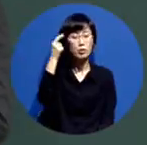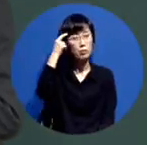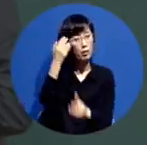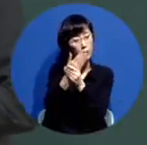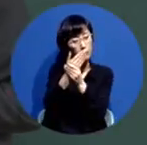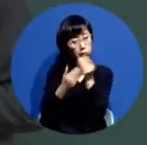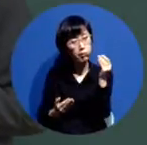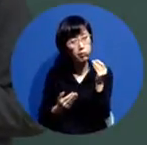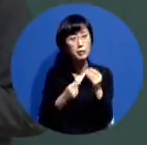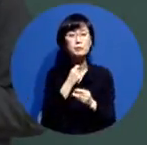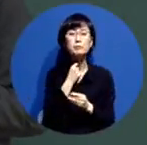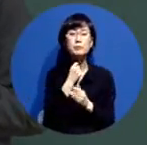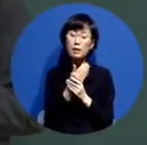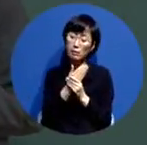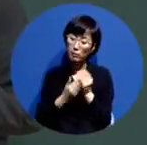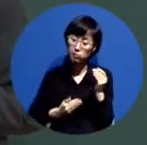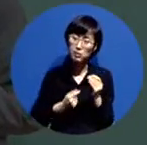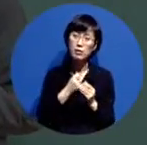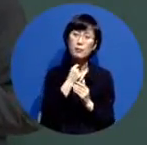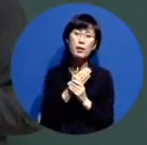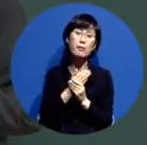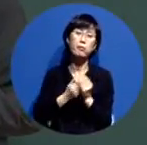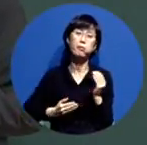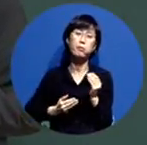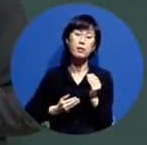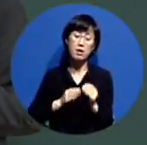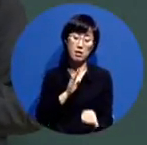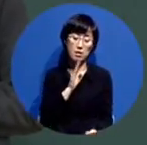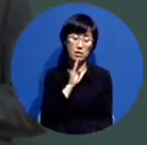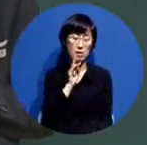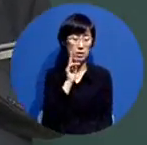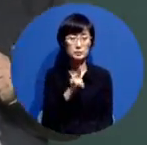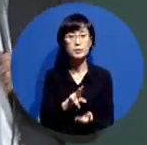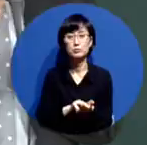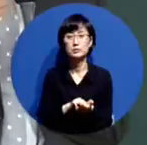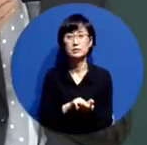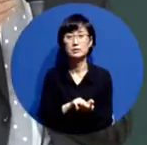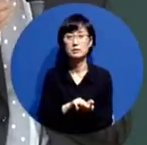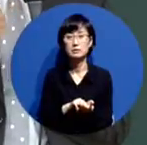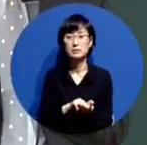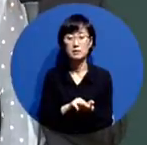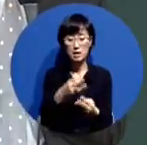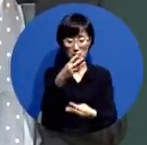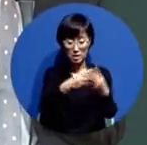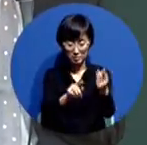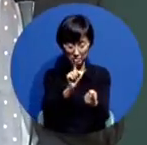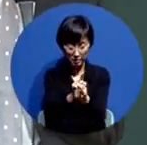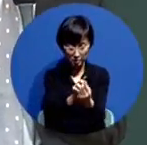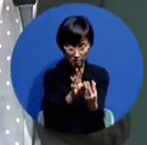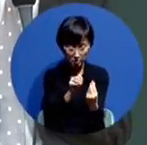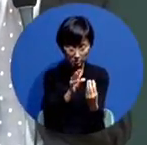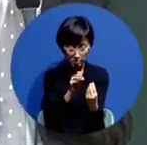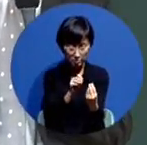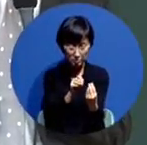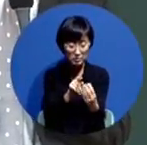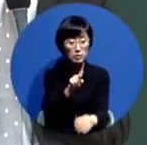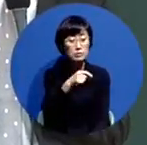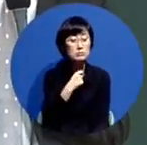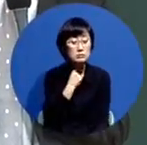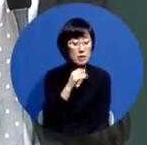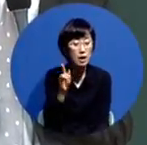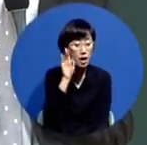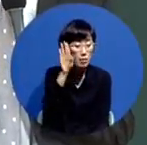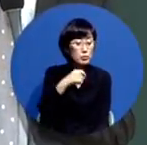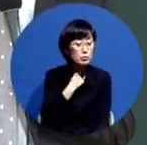没有任何的目标，没有什么想做的，没有任何的想法. 정말 심각합니다. 真的是很严重. 만나서 이야기해 보면 대화를 해 보면 너 뭐 하고 싶냐